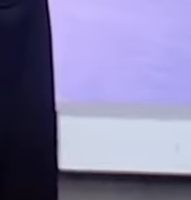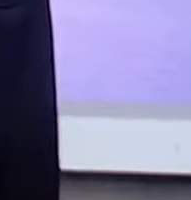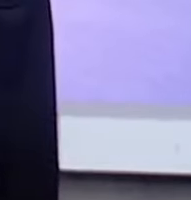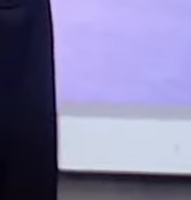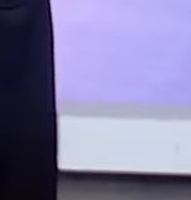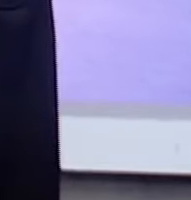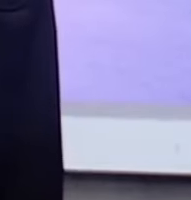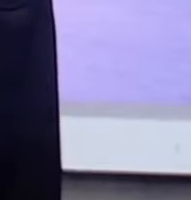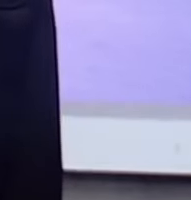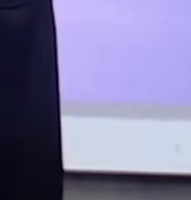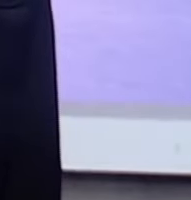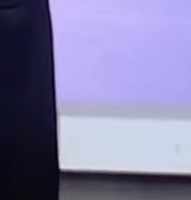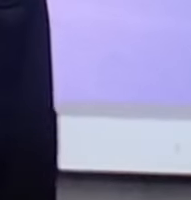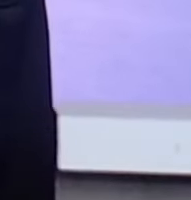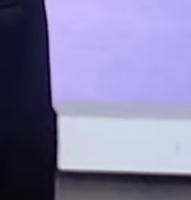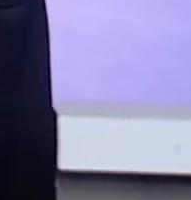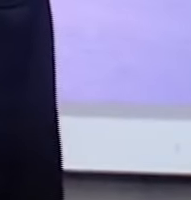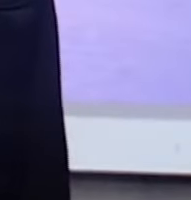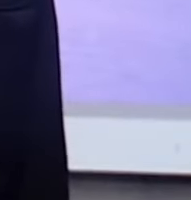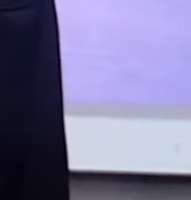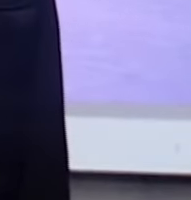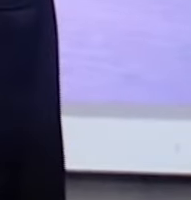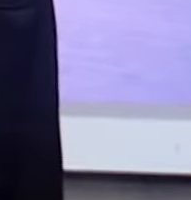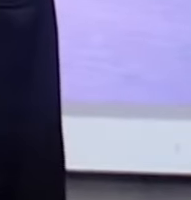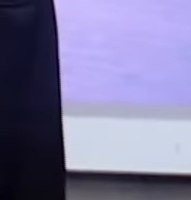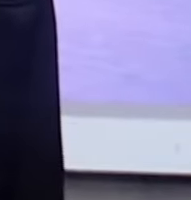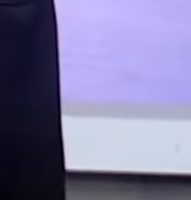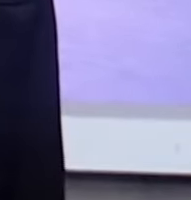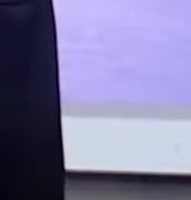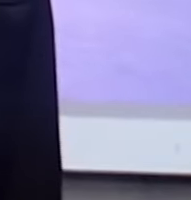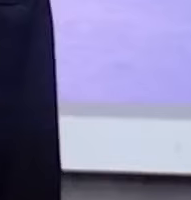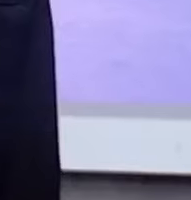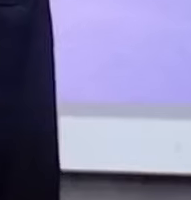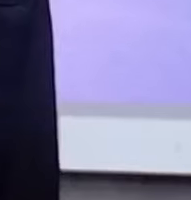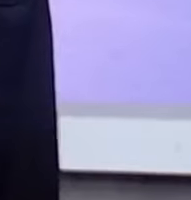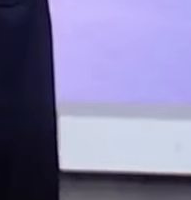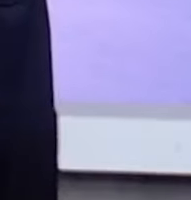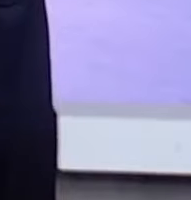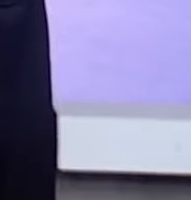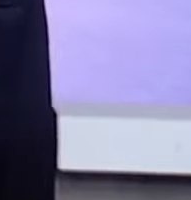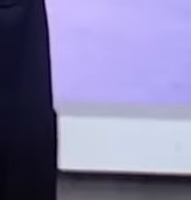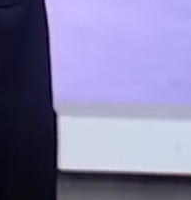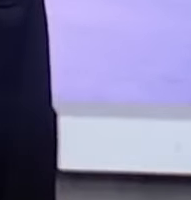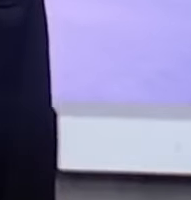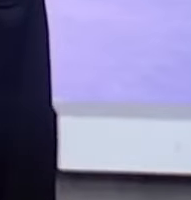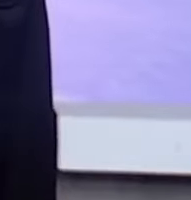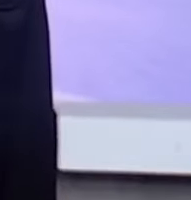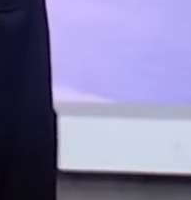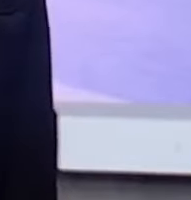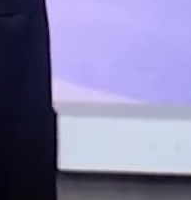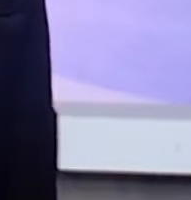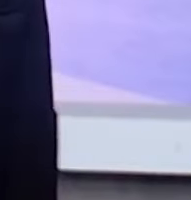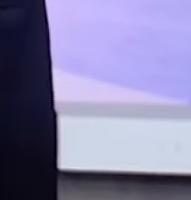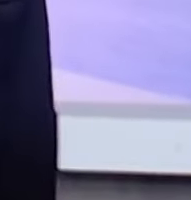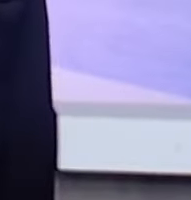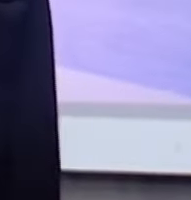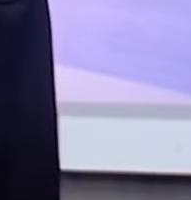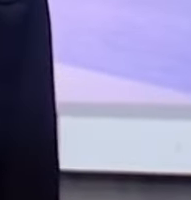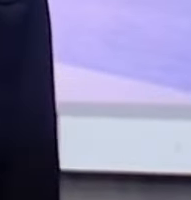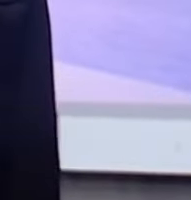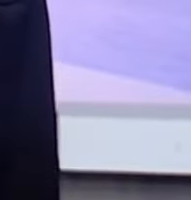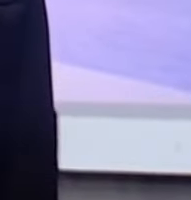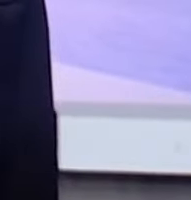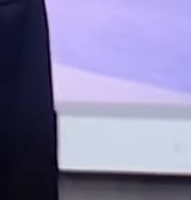Mga kapuso, sama-sama tayong maging saksi. Mag-subscribe sa GMA Integrated News sa YouTube at para sa mga kapuso abroad,